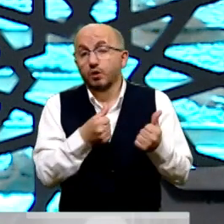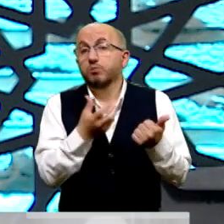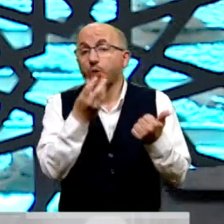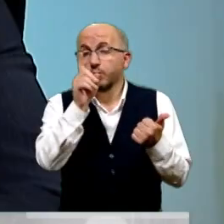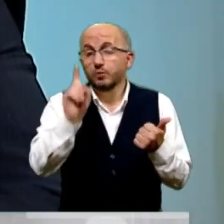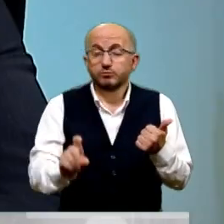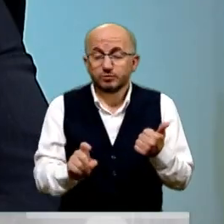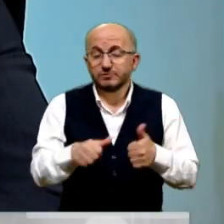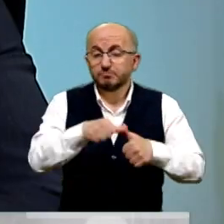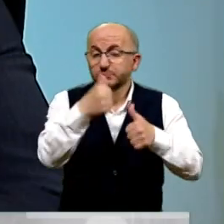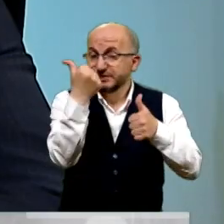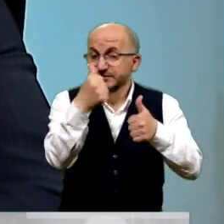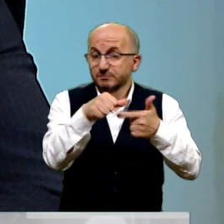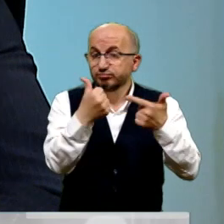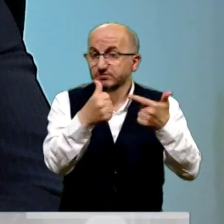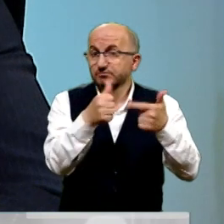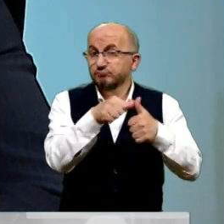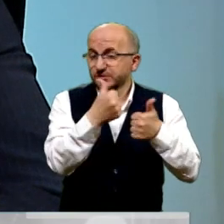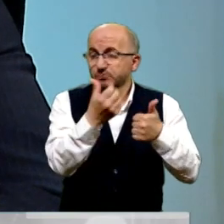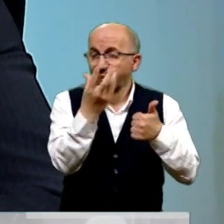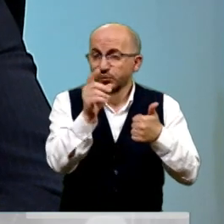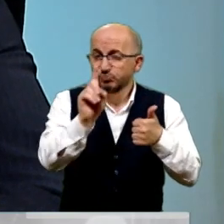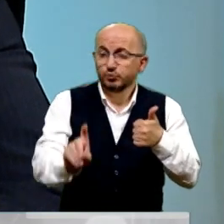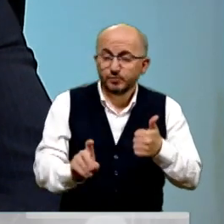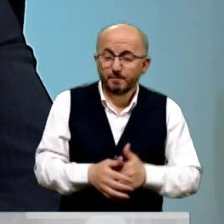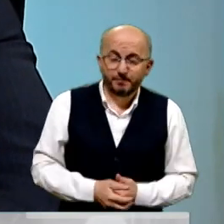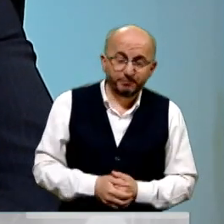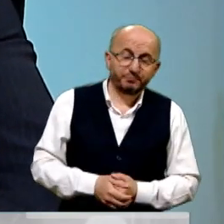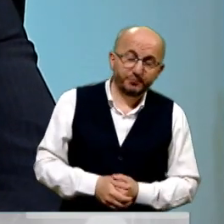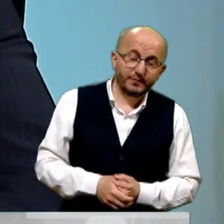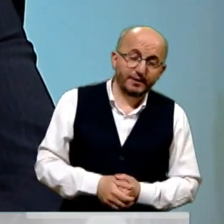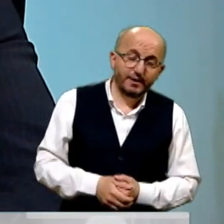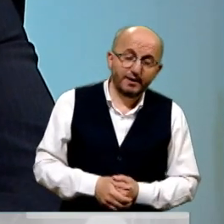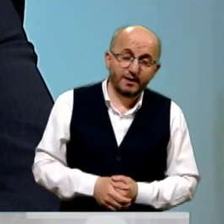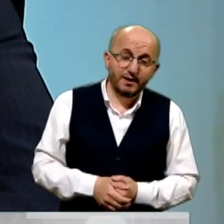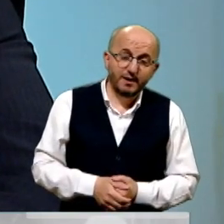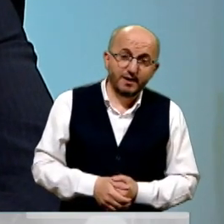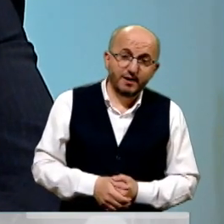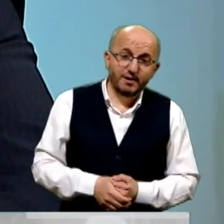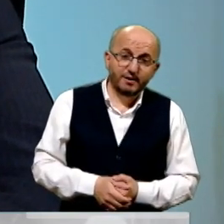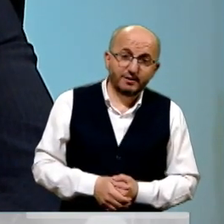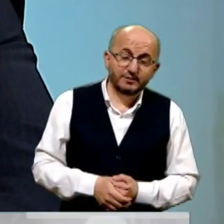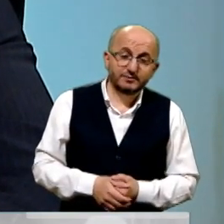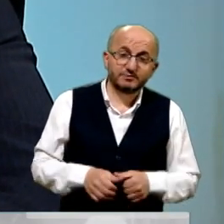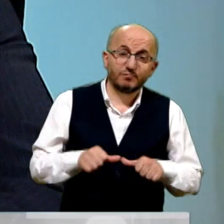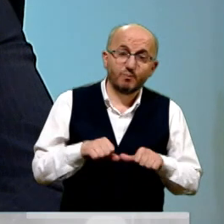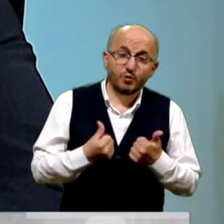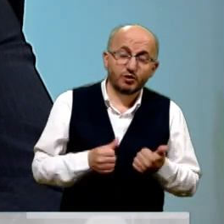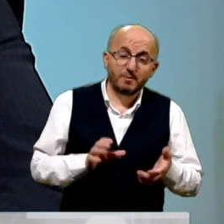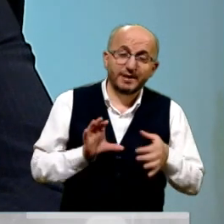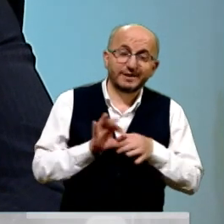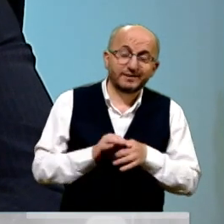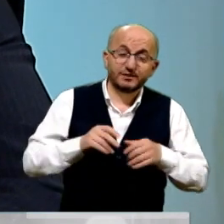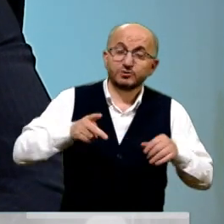gerçekleşmiş olur mu yani bir boşama söz konusu olur mu şimdi boşamayla ilgili